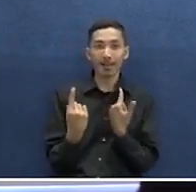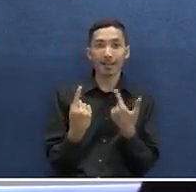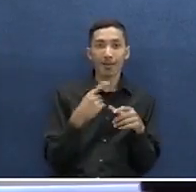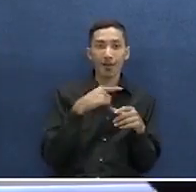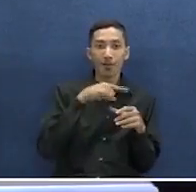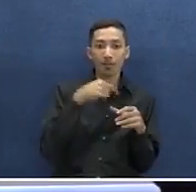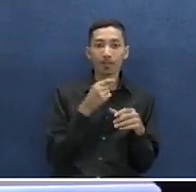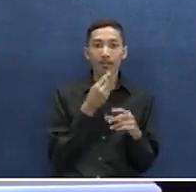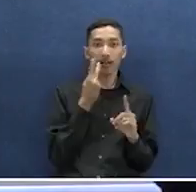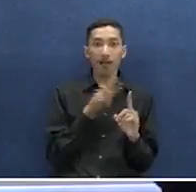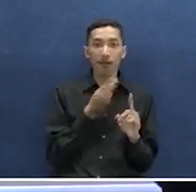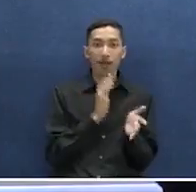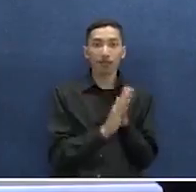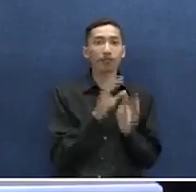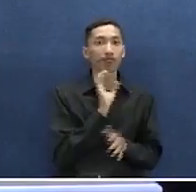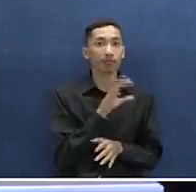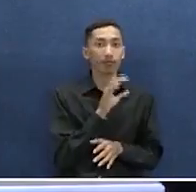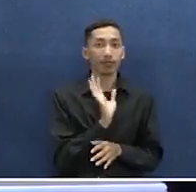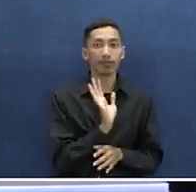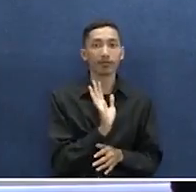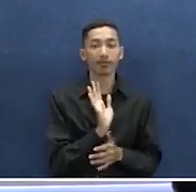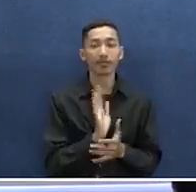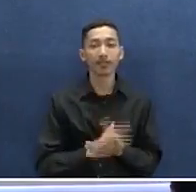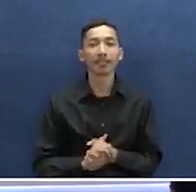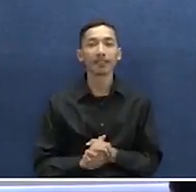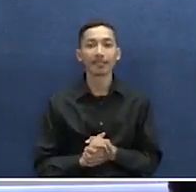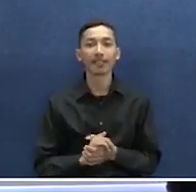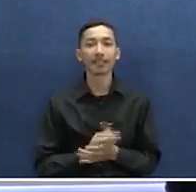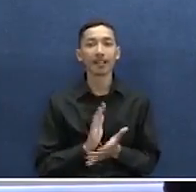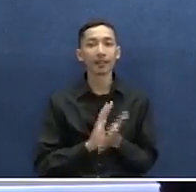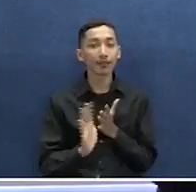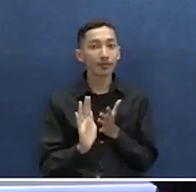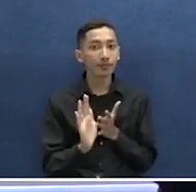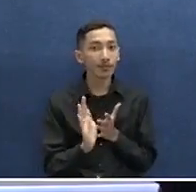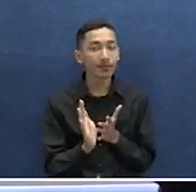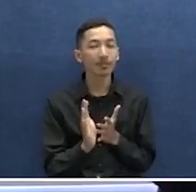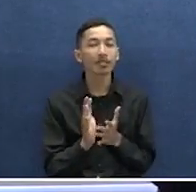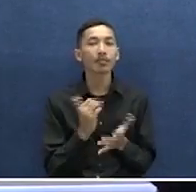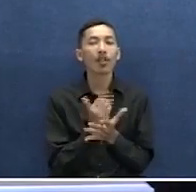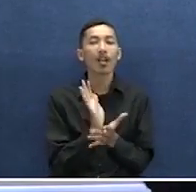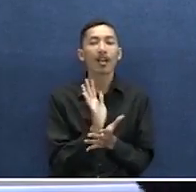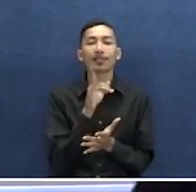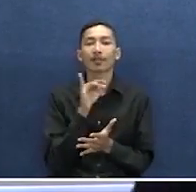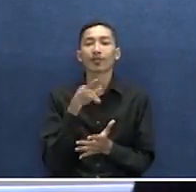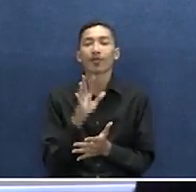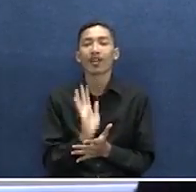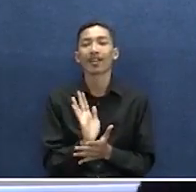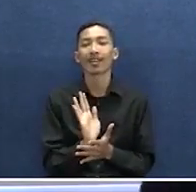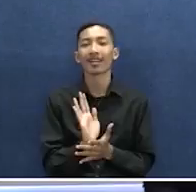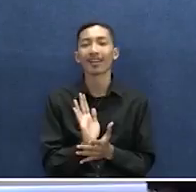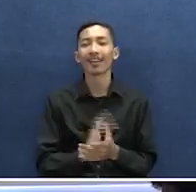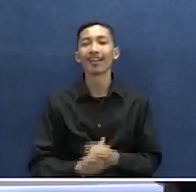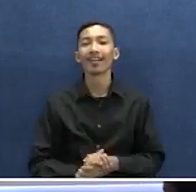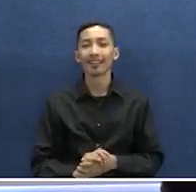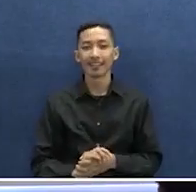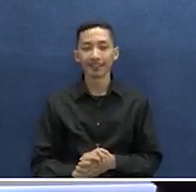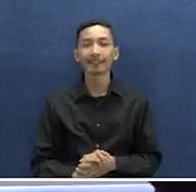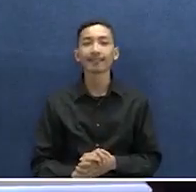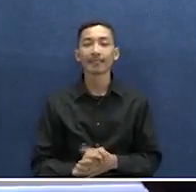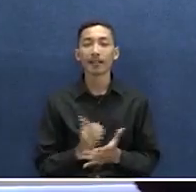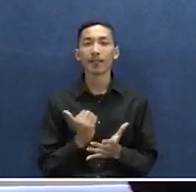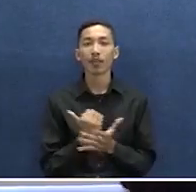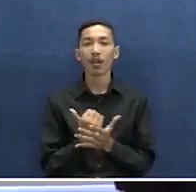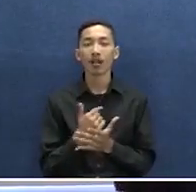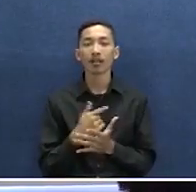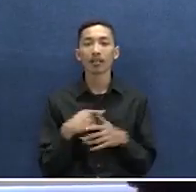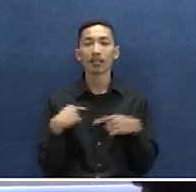kopi di saya sambil saya dakwah di situ itu mungkin tutup eh sebenarnya sih enggak suka seperti itu cuman kebetulan kita